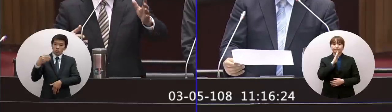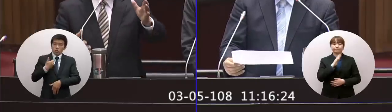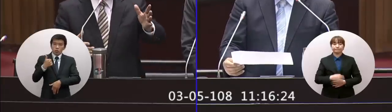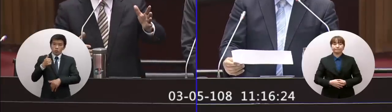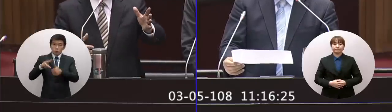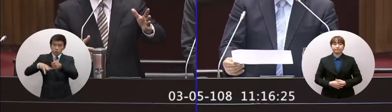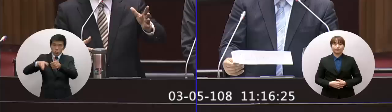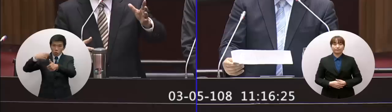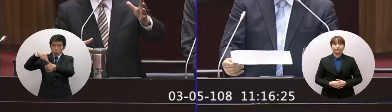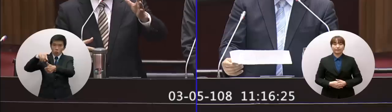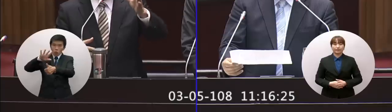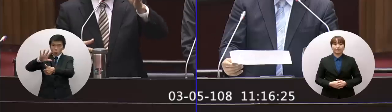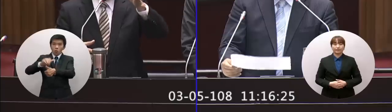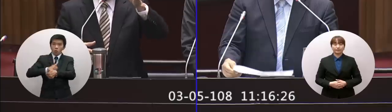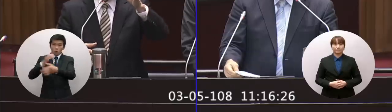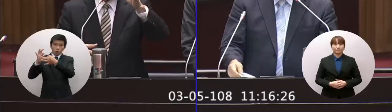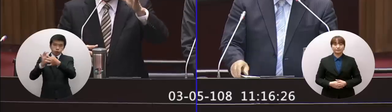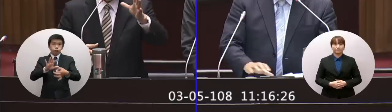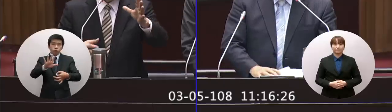以真的